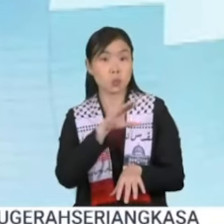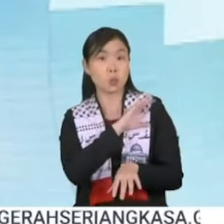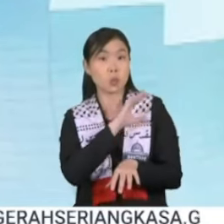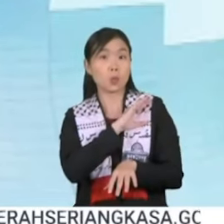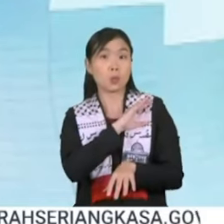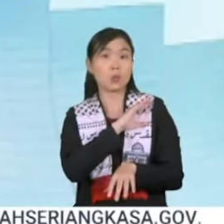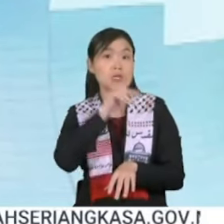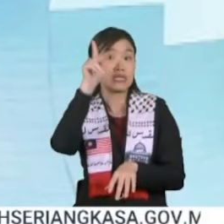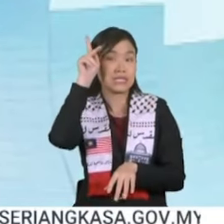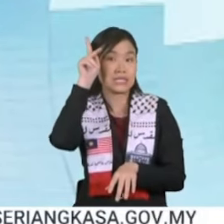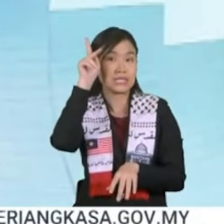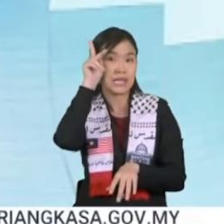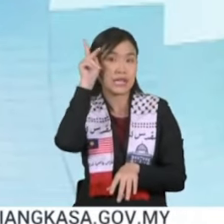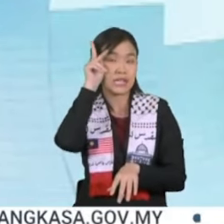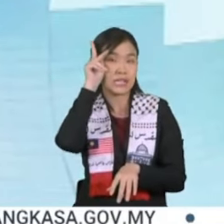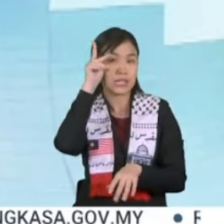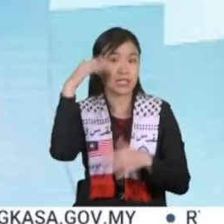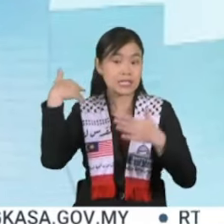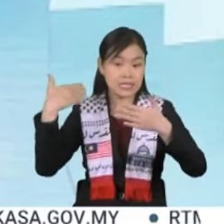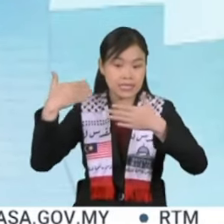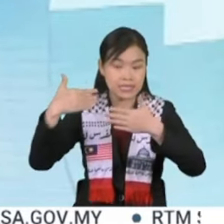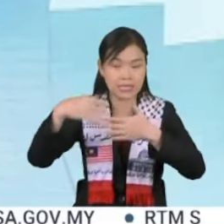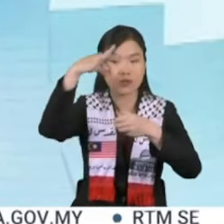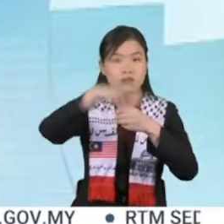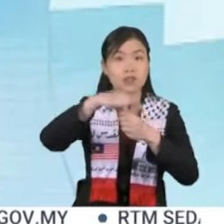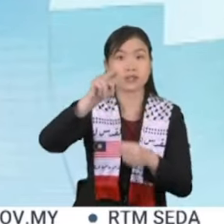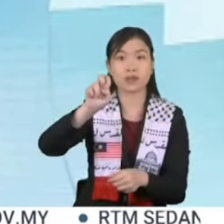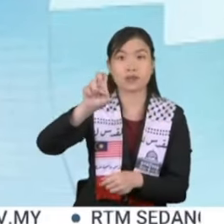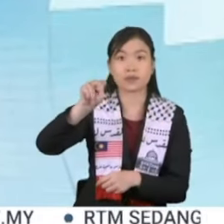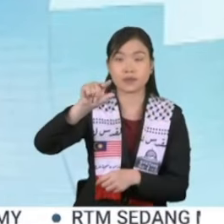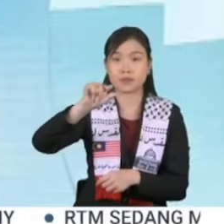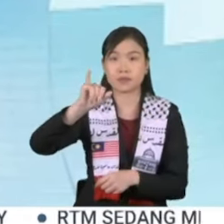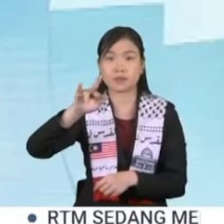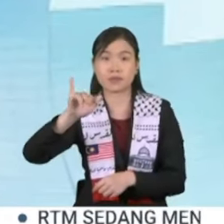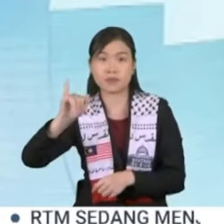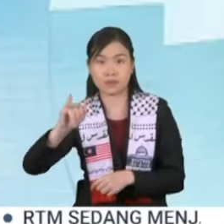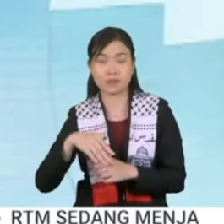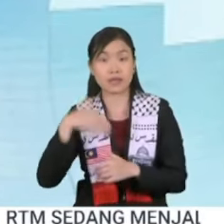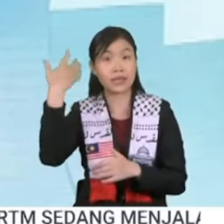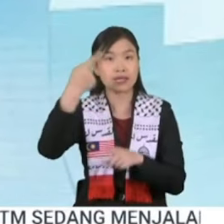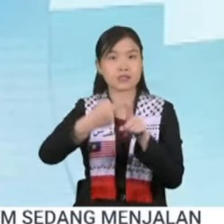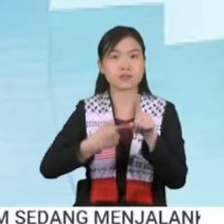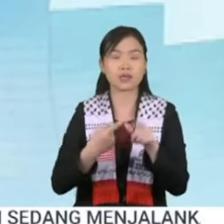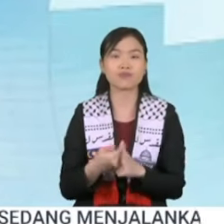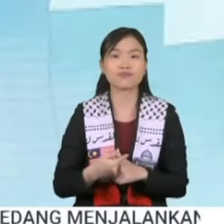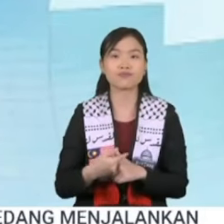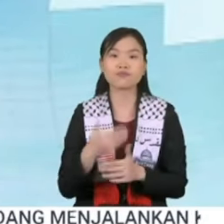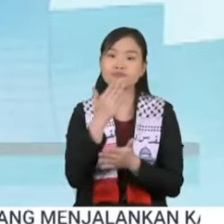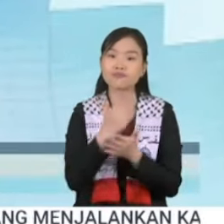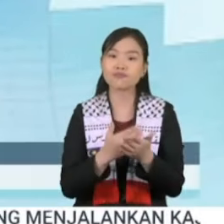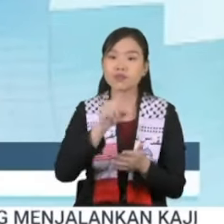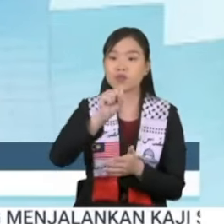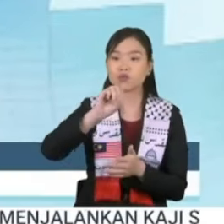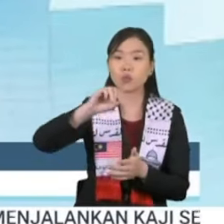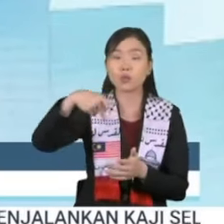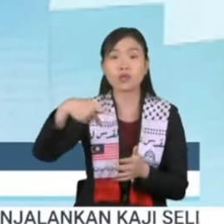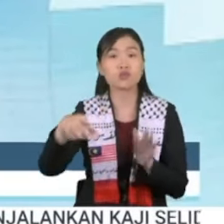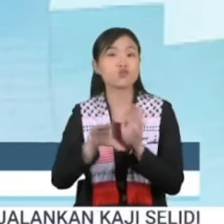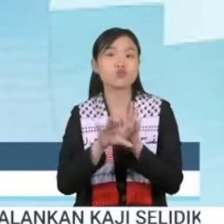PRK Nenggiri bulan depan. Selain gerak kerja dan SOP, antara yang dikenal pasti aspek keperluan